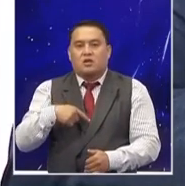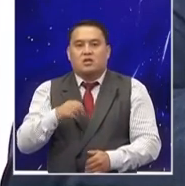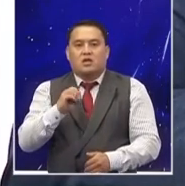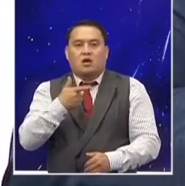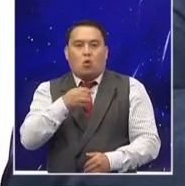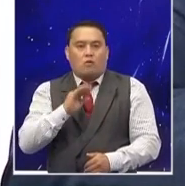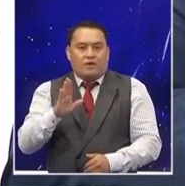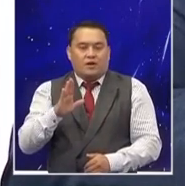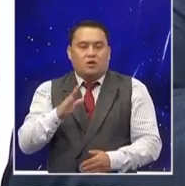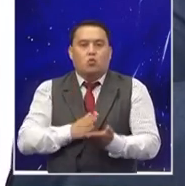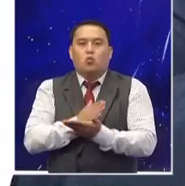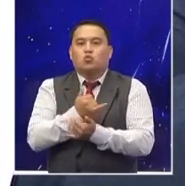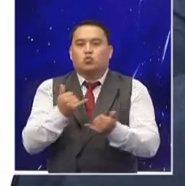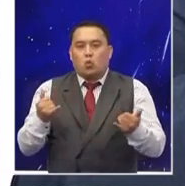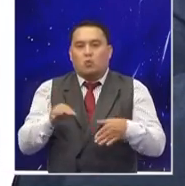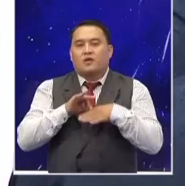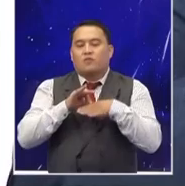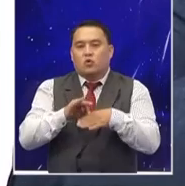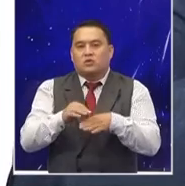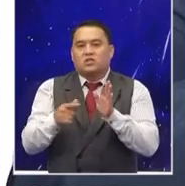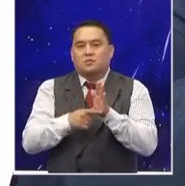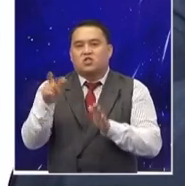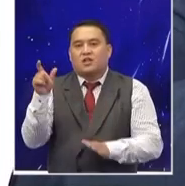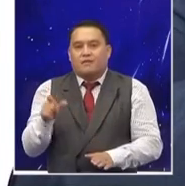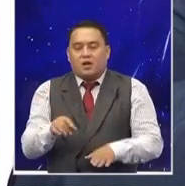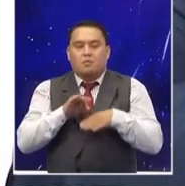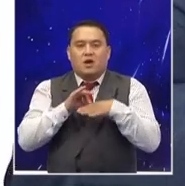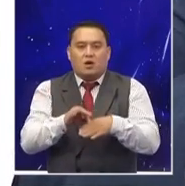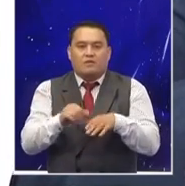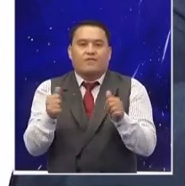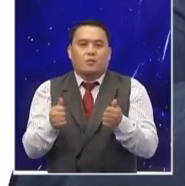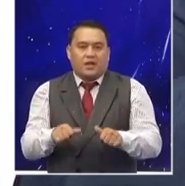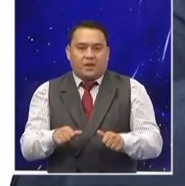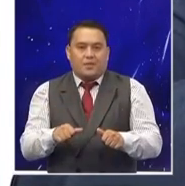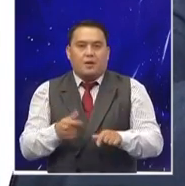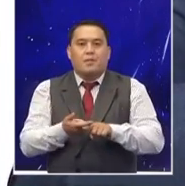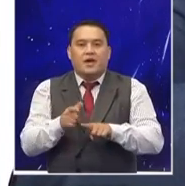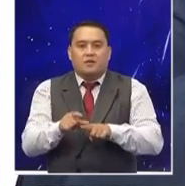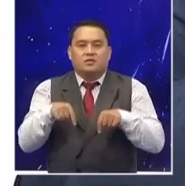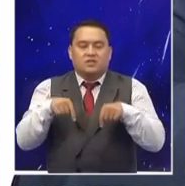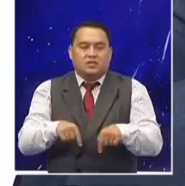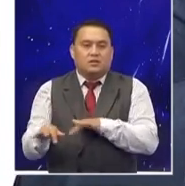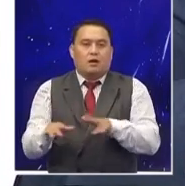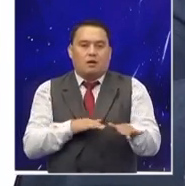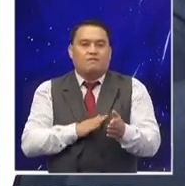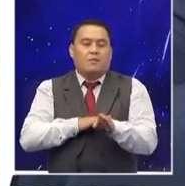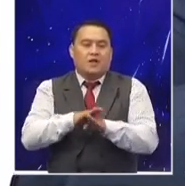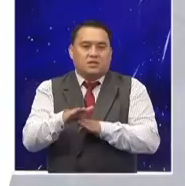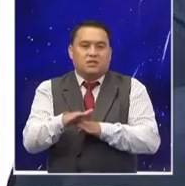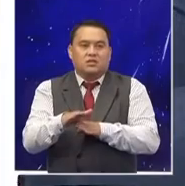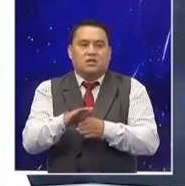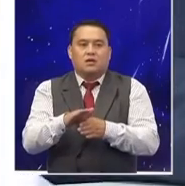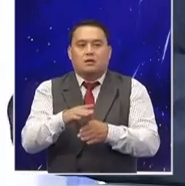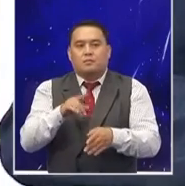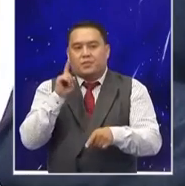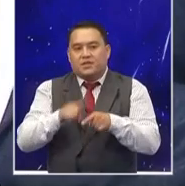гигов всего здесь услуги оказывают 7 человек вся наша работа проводится в открытом формате поэтому здесь вся деятельность осуществляется прозрачно